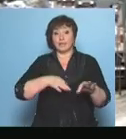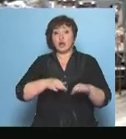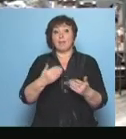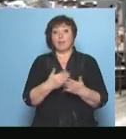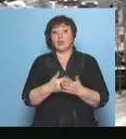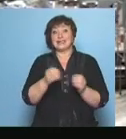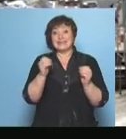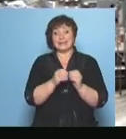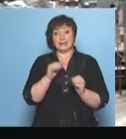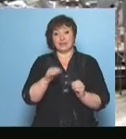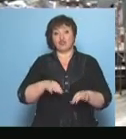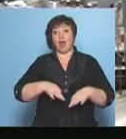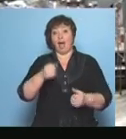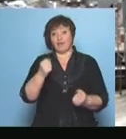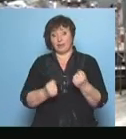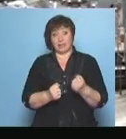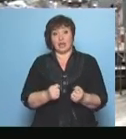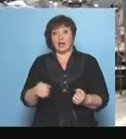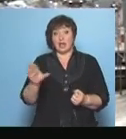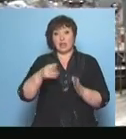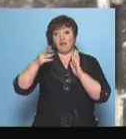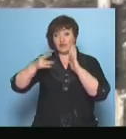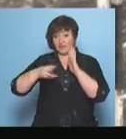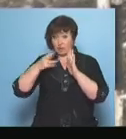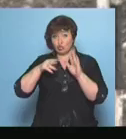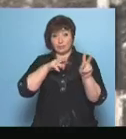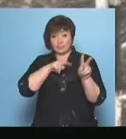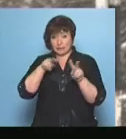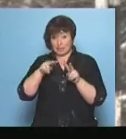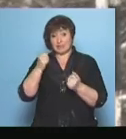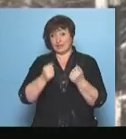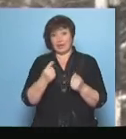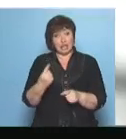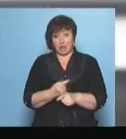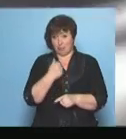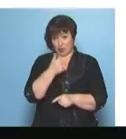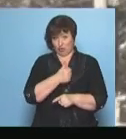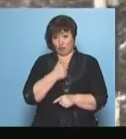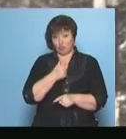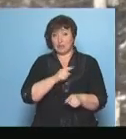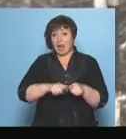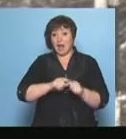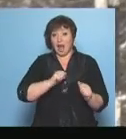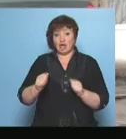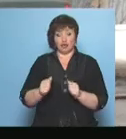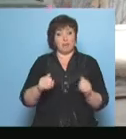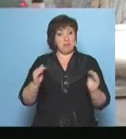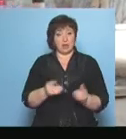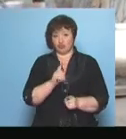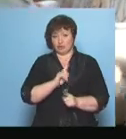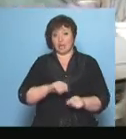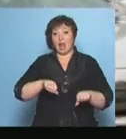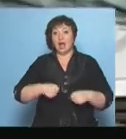10 тысяч автомобилей. И хотя всевидящее око следит за водителями уже не первый год, лихачей меньше не стало.